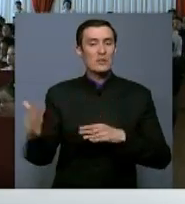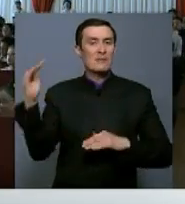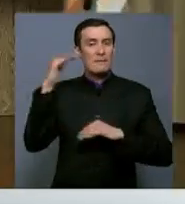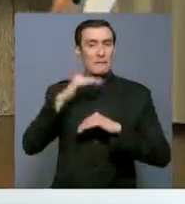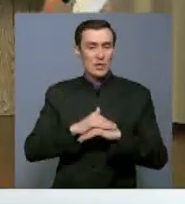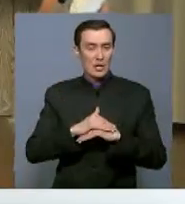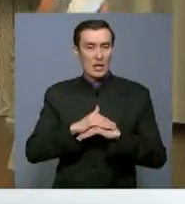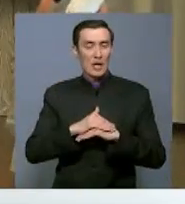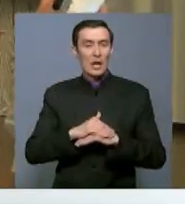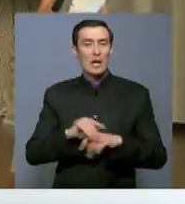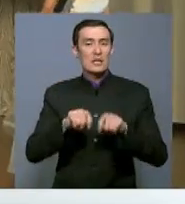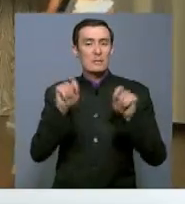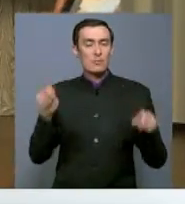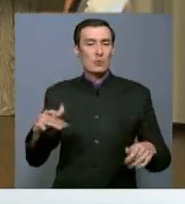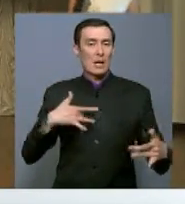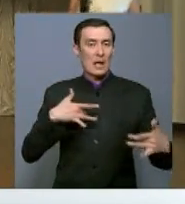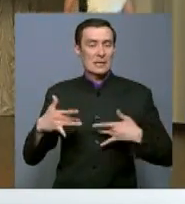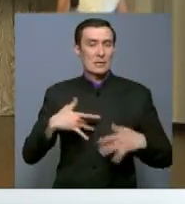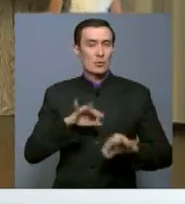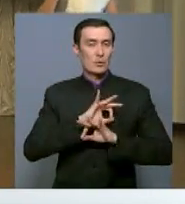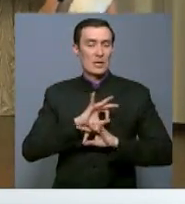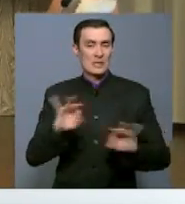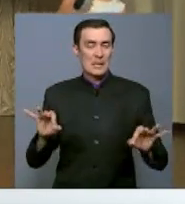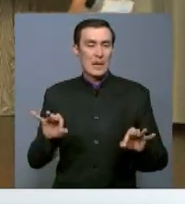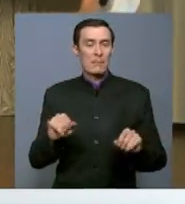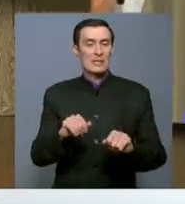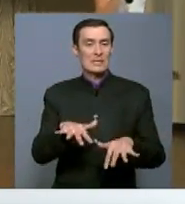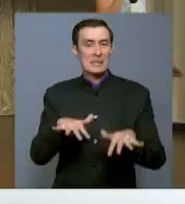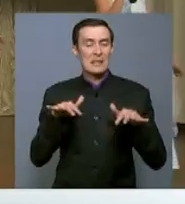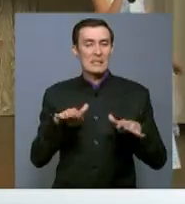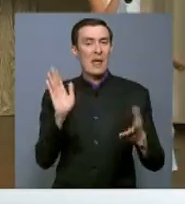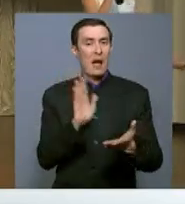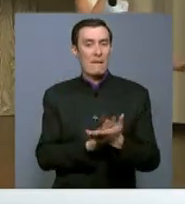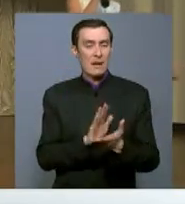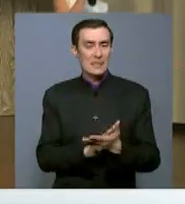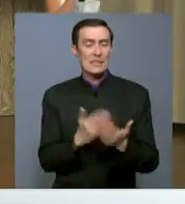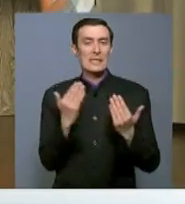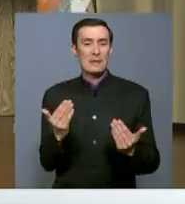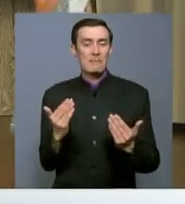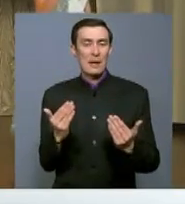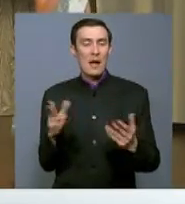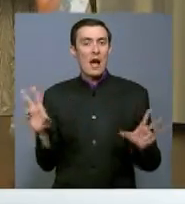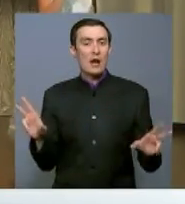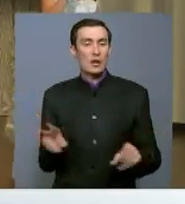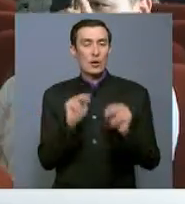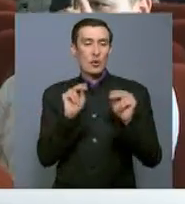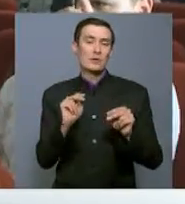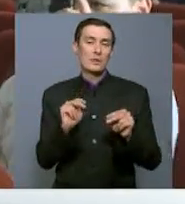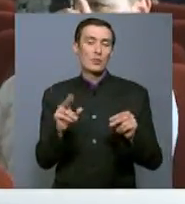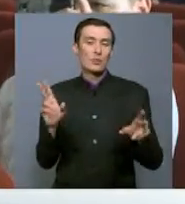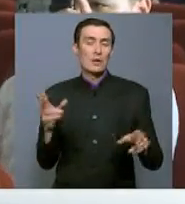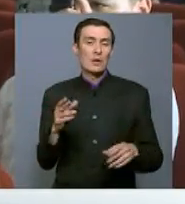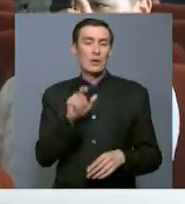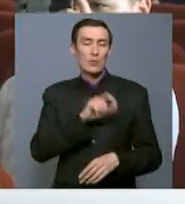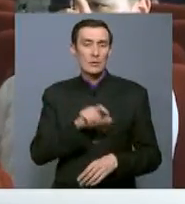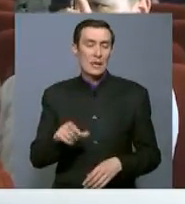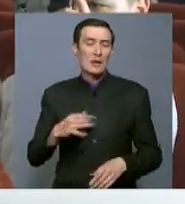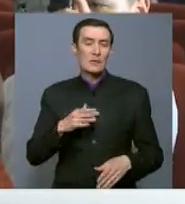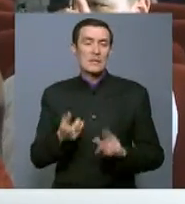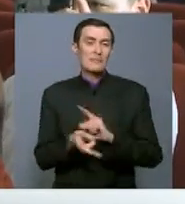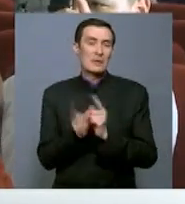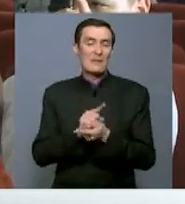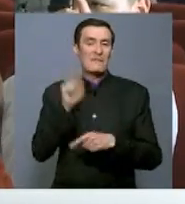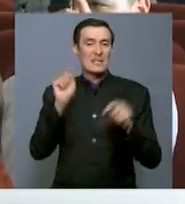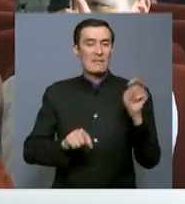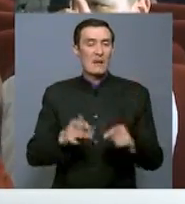вечера. Дебют удался. Концерт прошел под зрительские овации. Теперь окрыленные успехом волонтеры планируют сделать